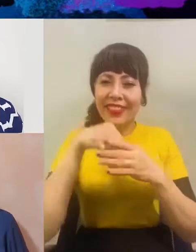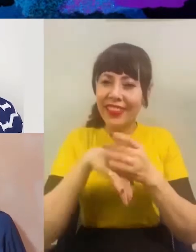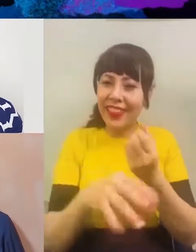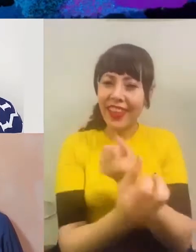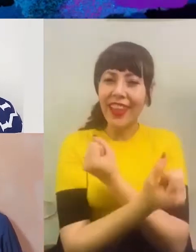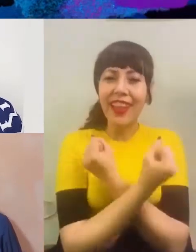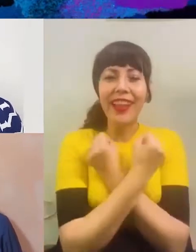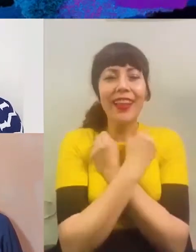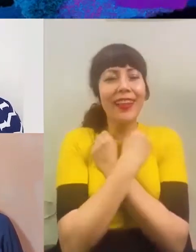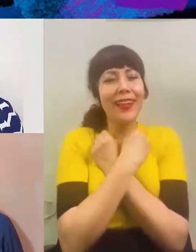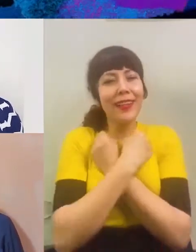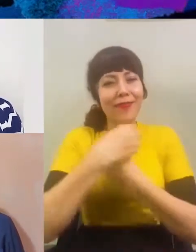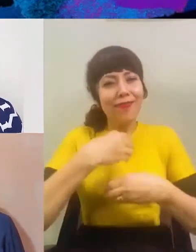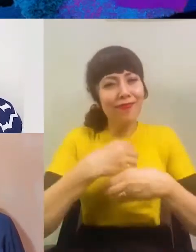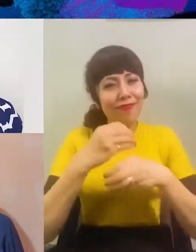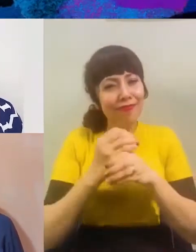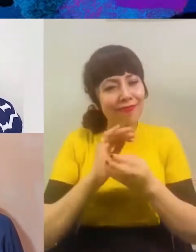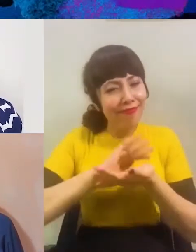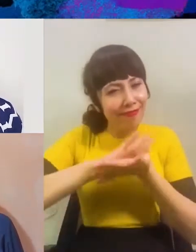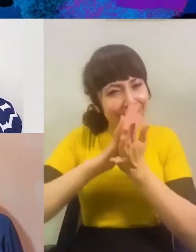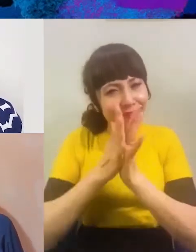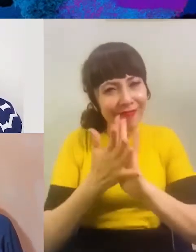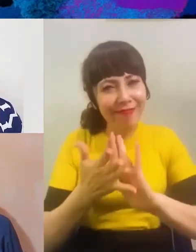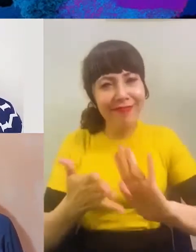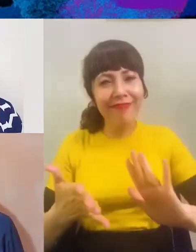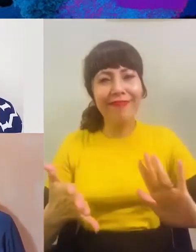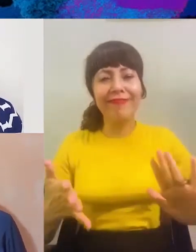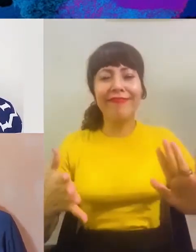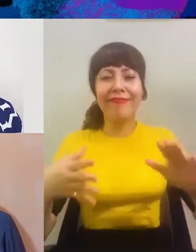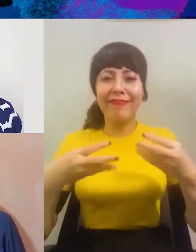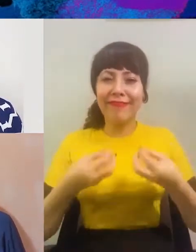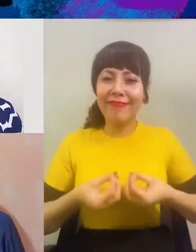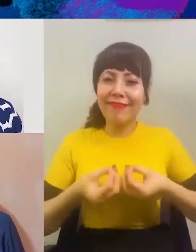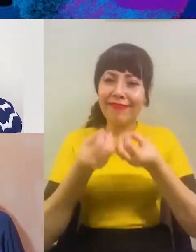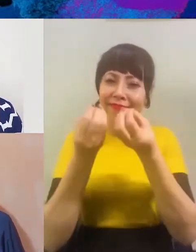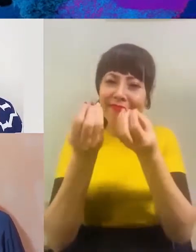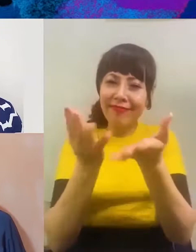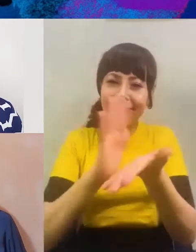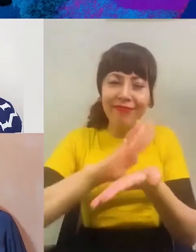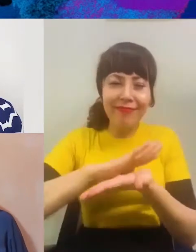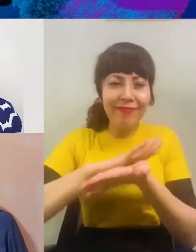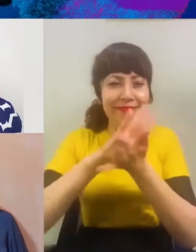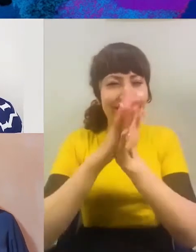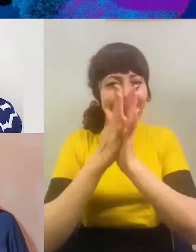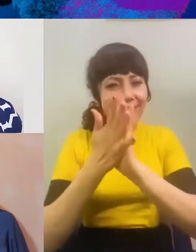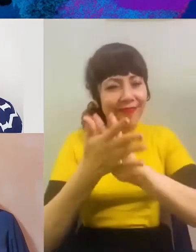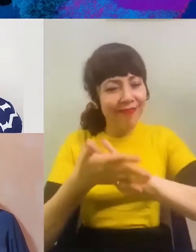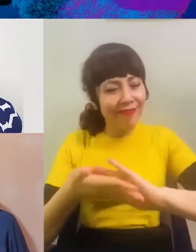measure. If love make peace, give peace a chance.